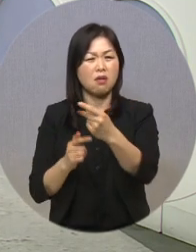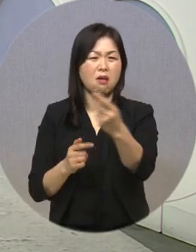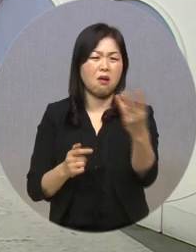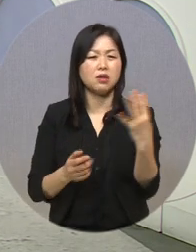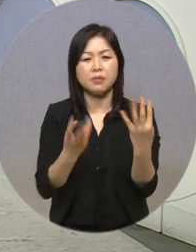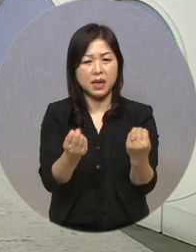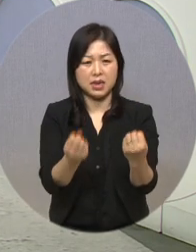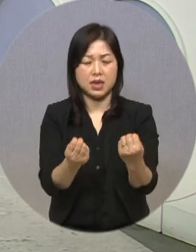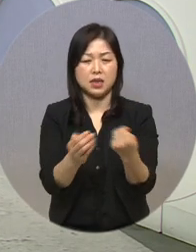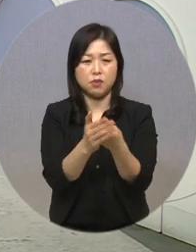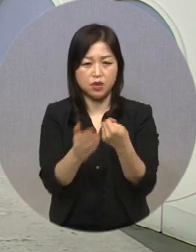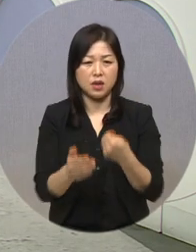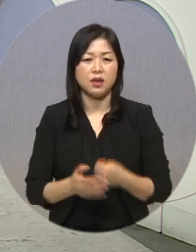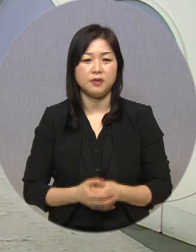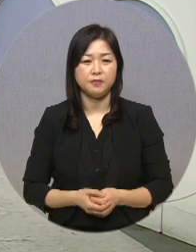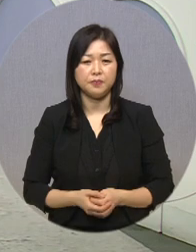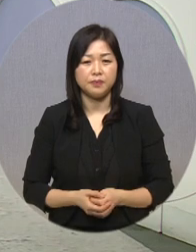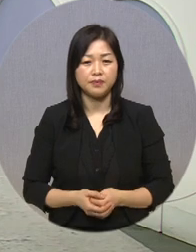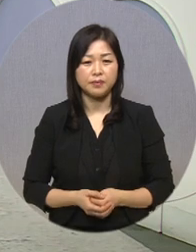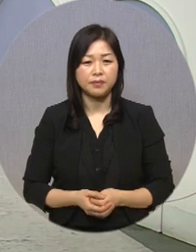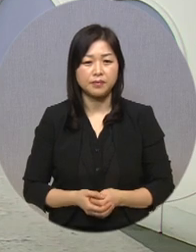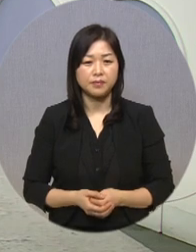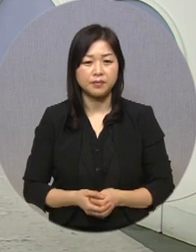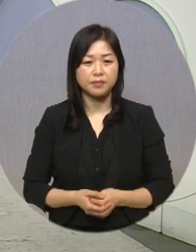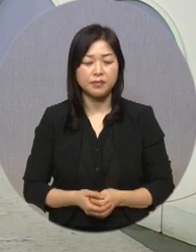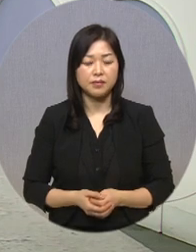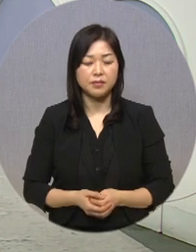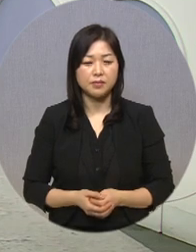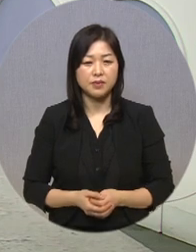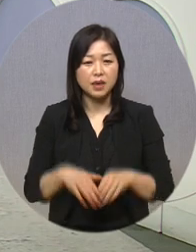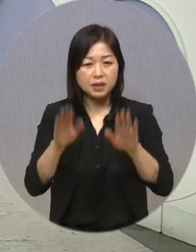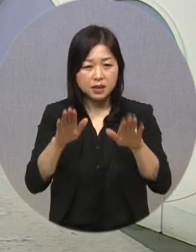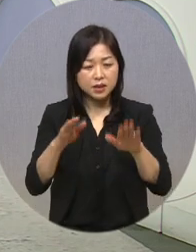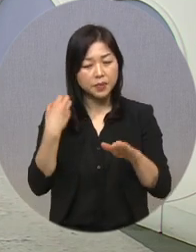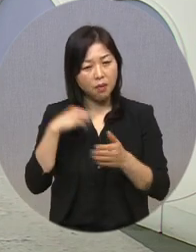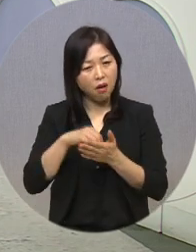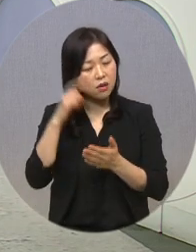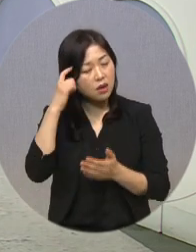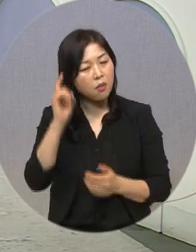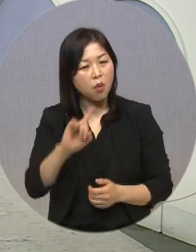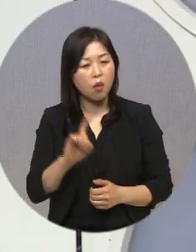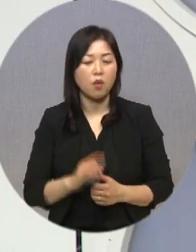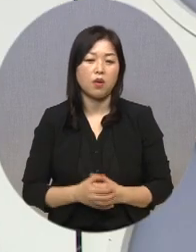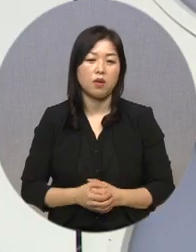바람에 이해해. 근데 이제 지나가니 그래도 지금 돌이켜 생각하면